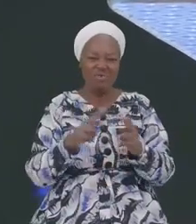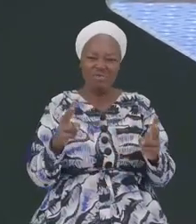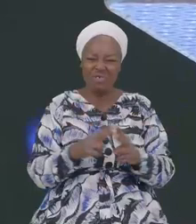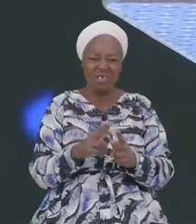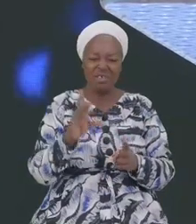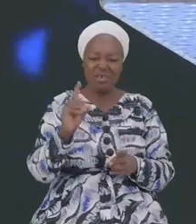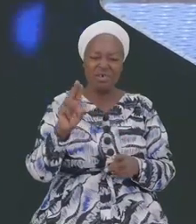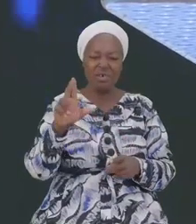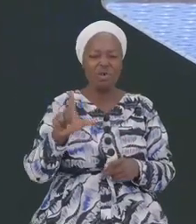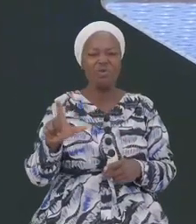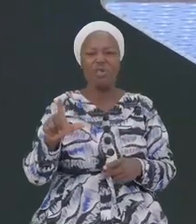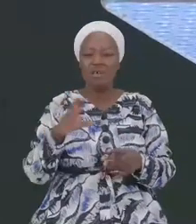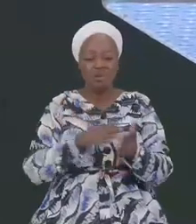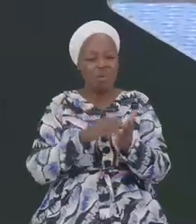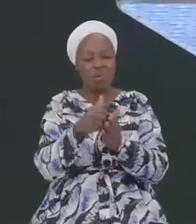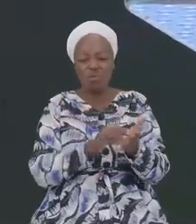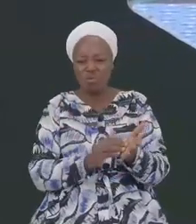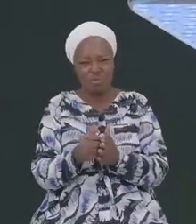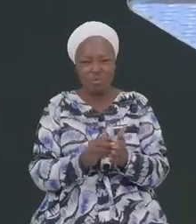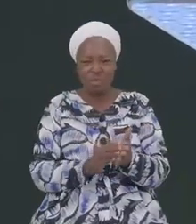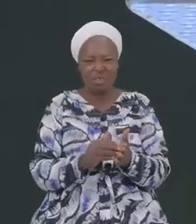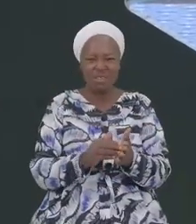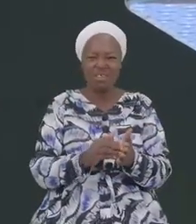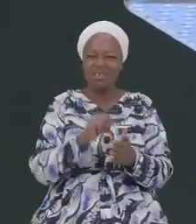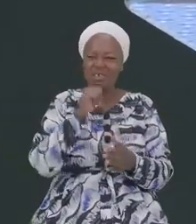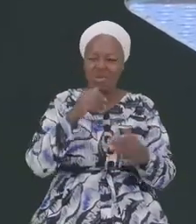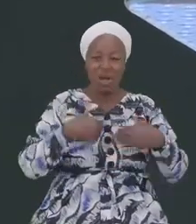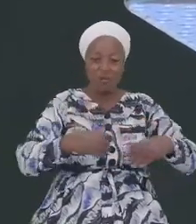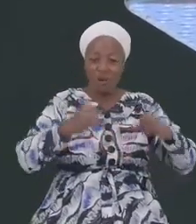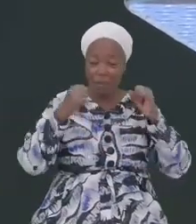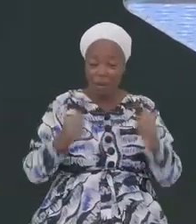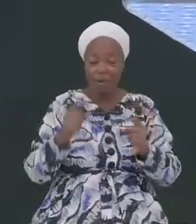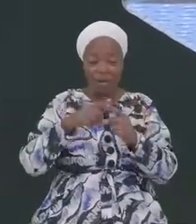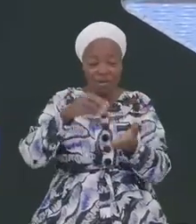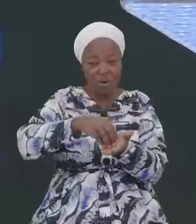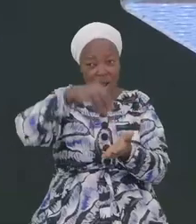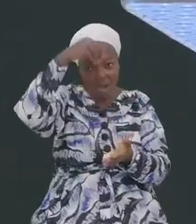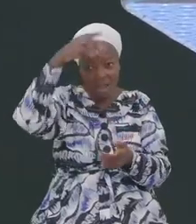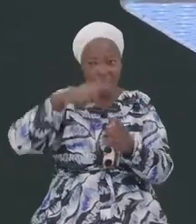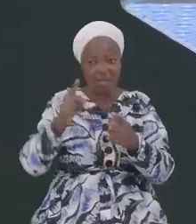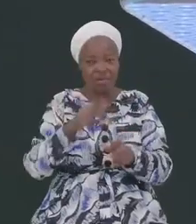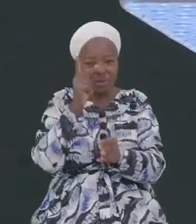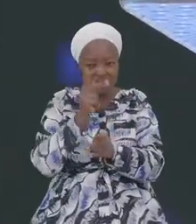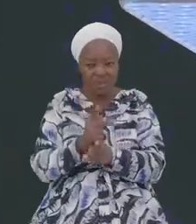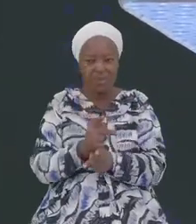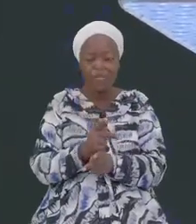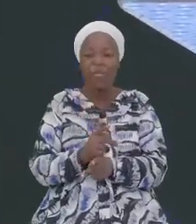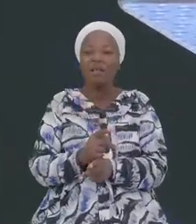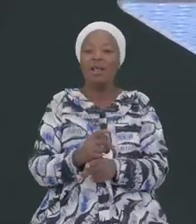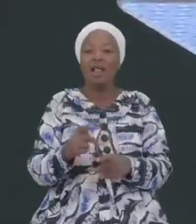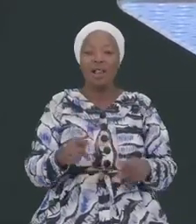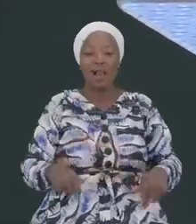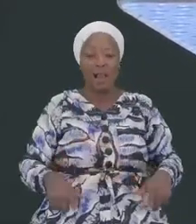malade, faible, sans capacité d'apprendre et de retenir, la vie